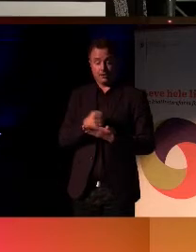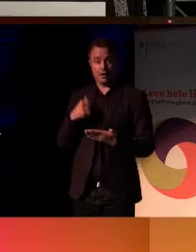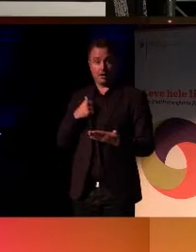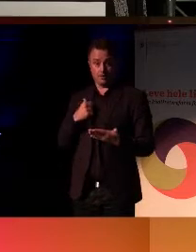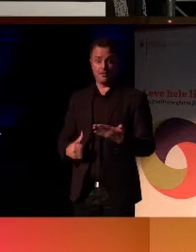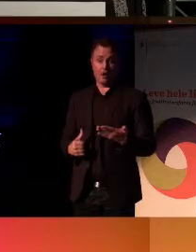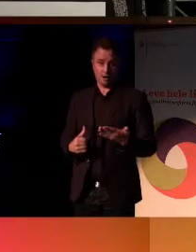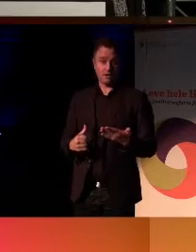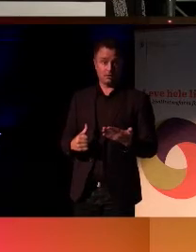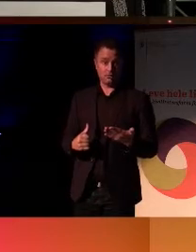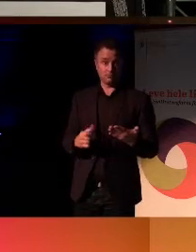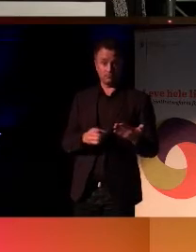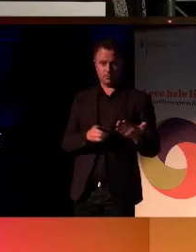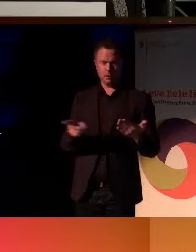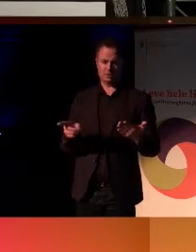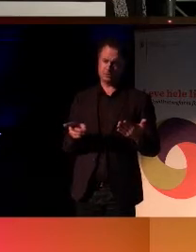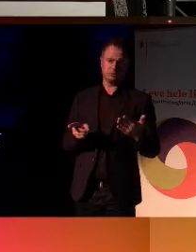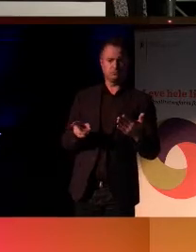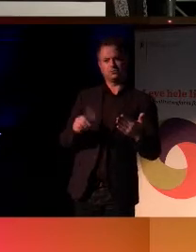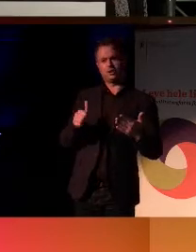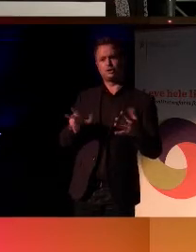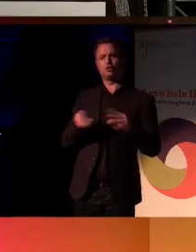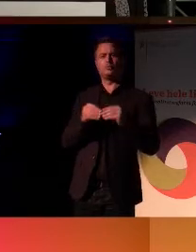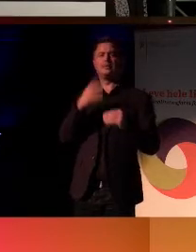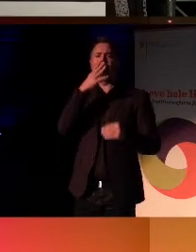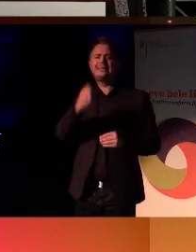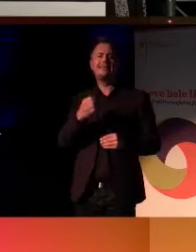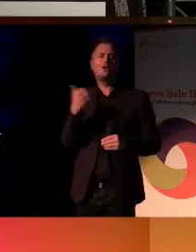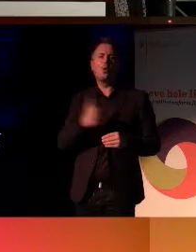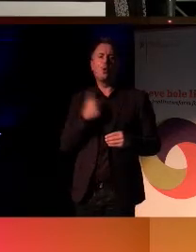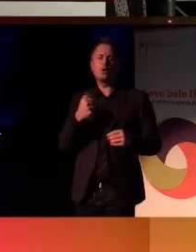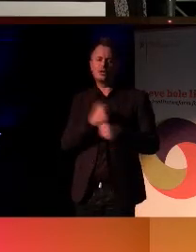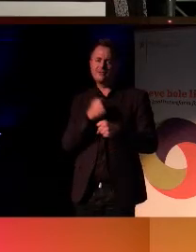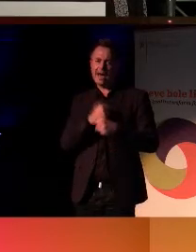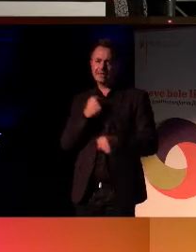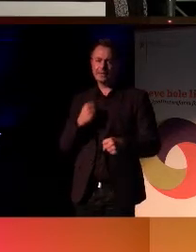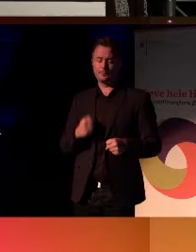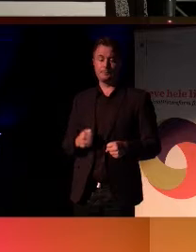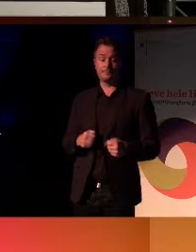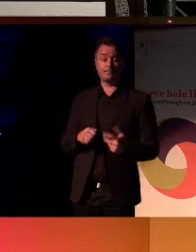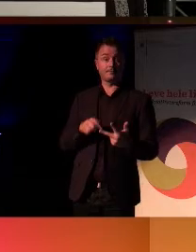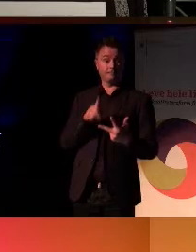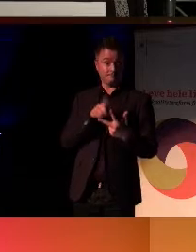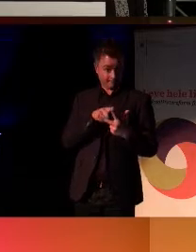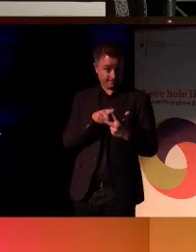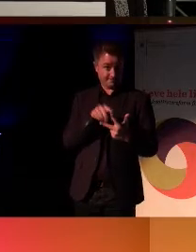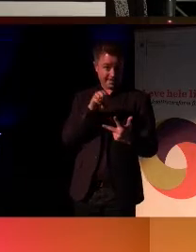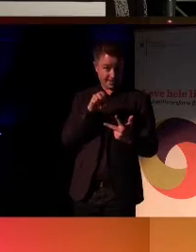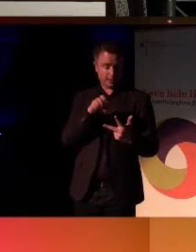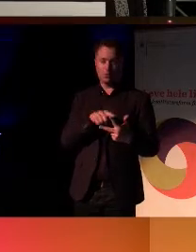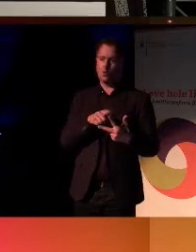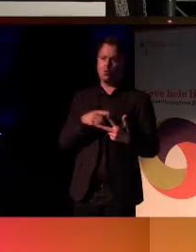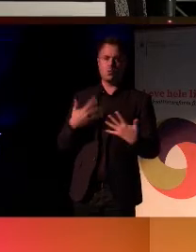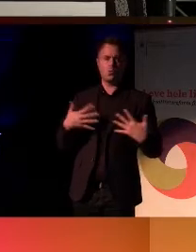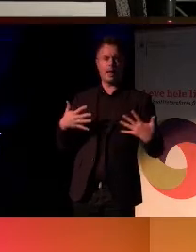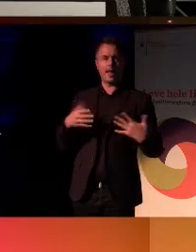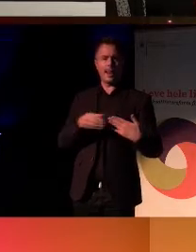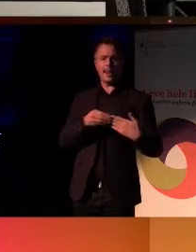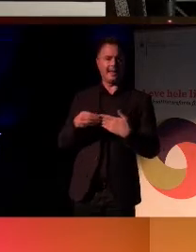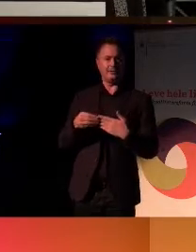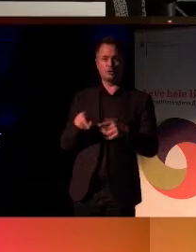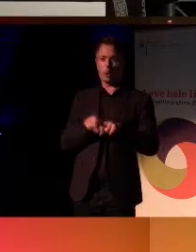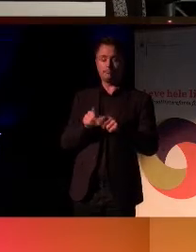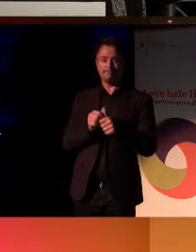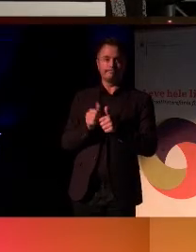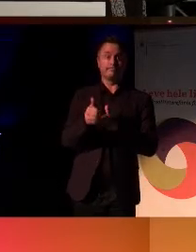årsverk som skal håndtere dette. Evelyn, hun en meget fremoverlent leder, og hvis dere